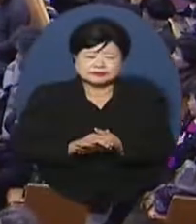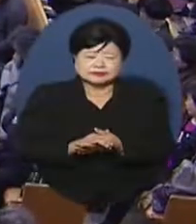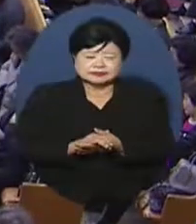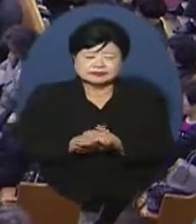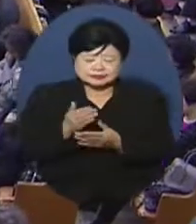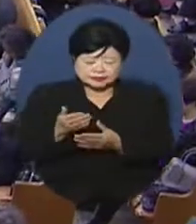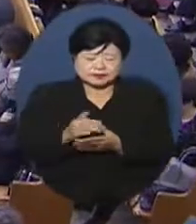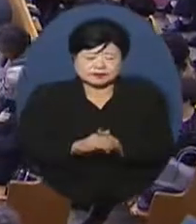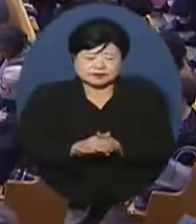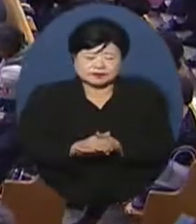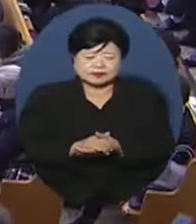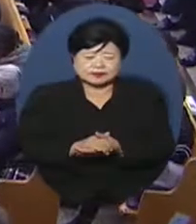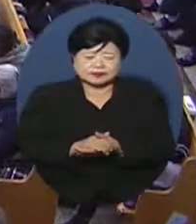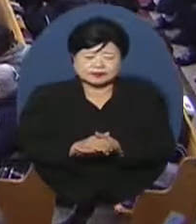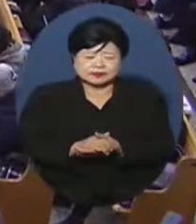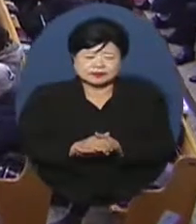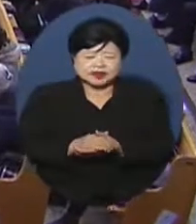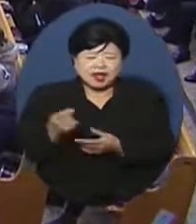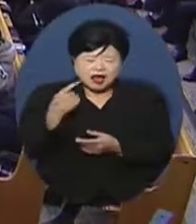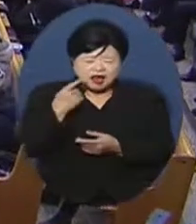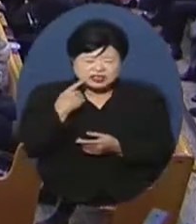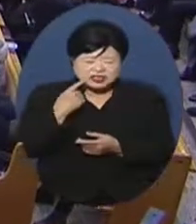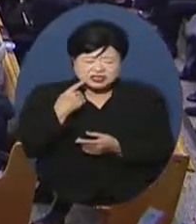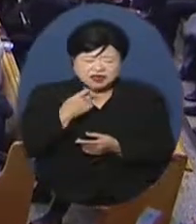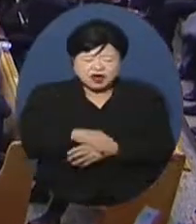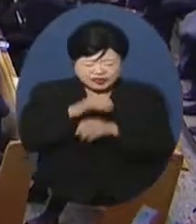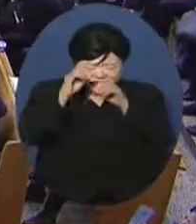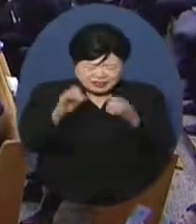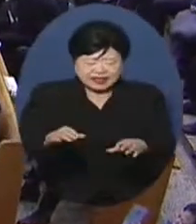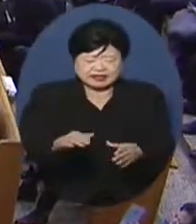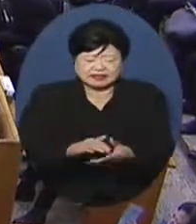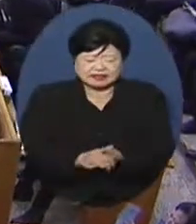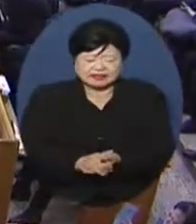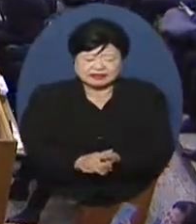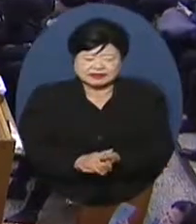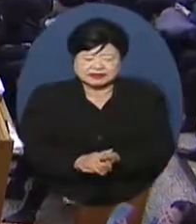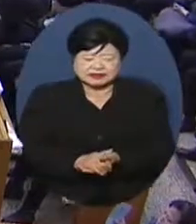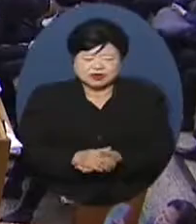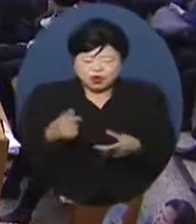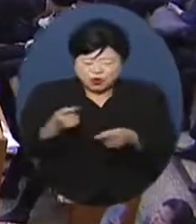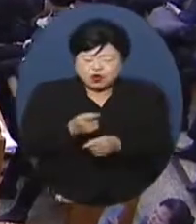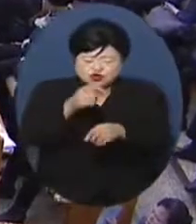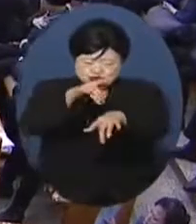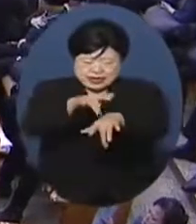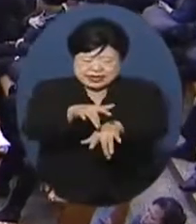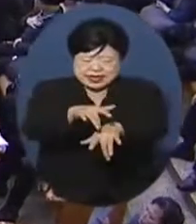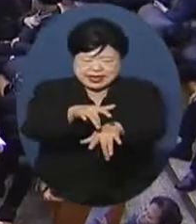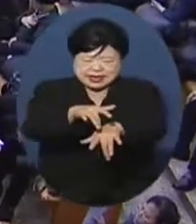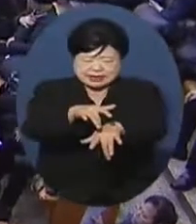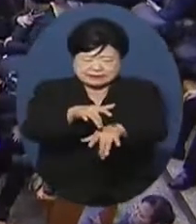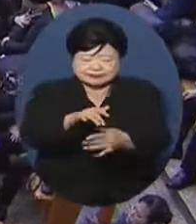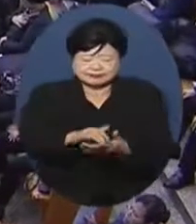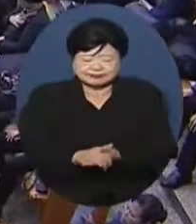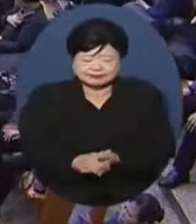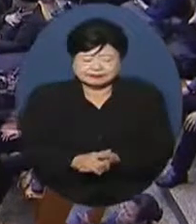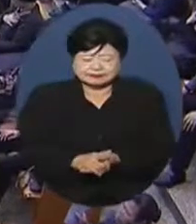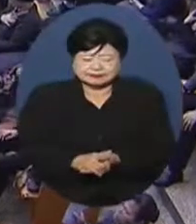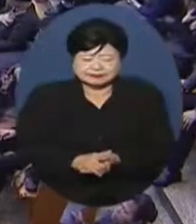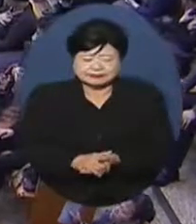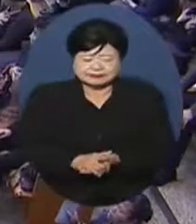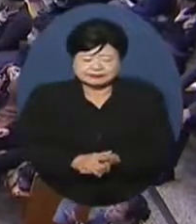4 이 경직되고 할땐 아 은수 귀신의